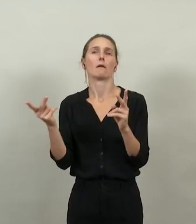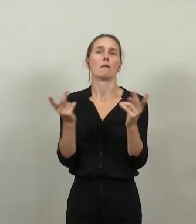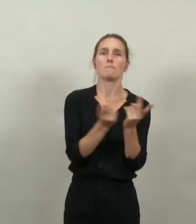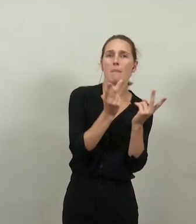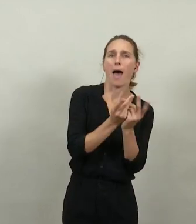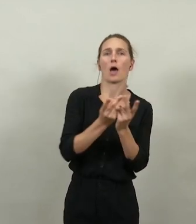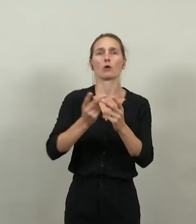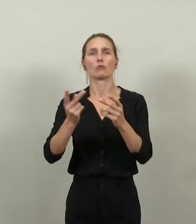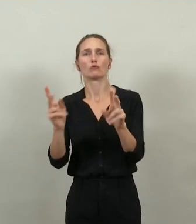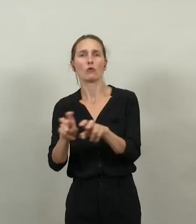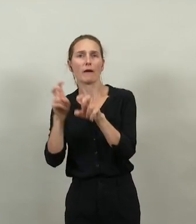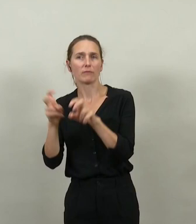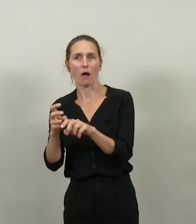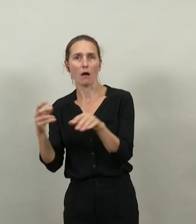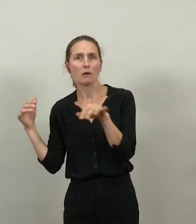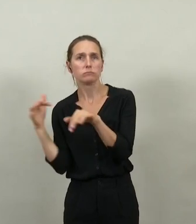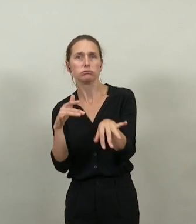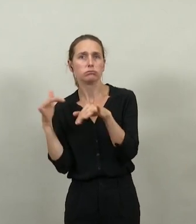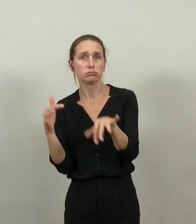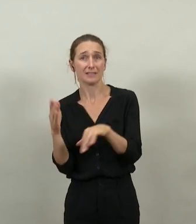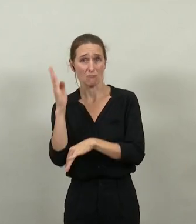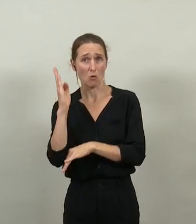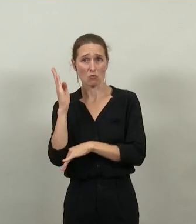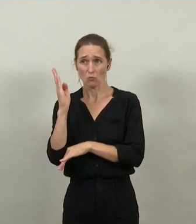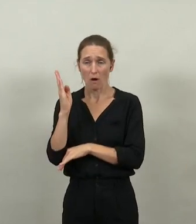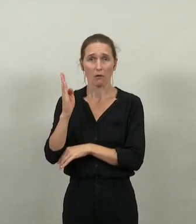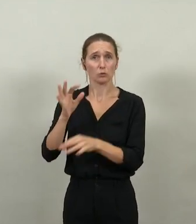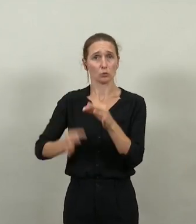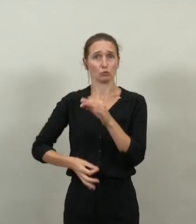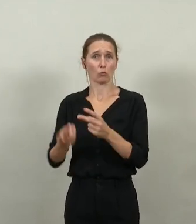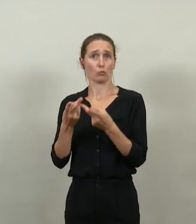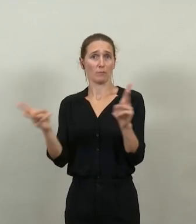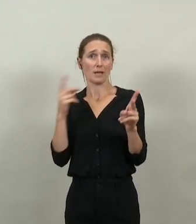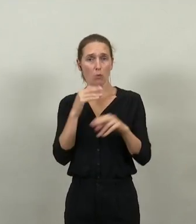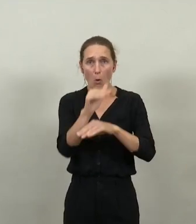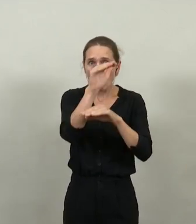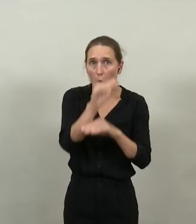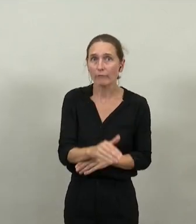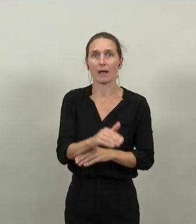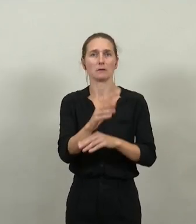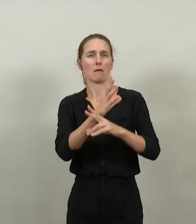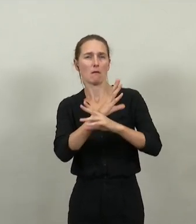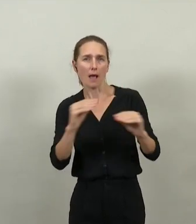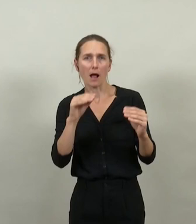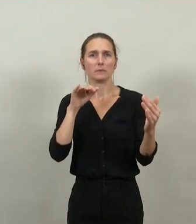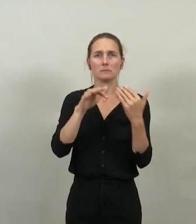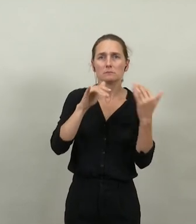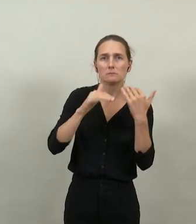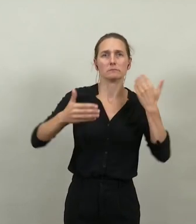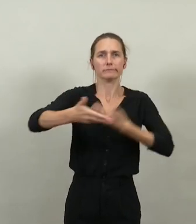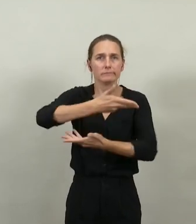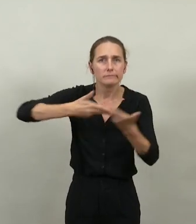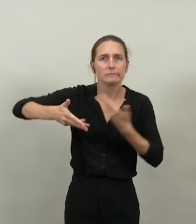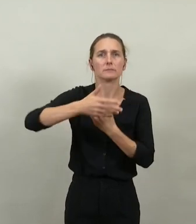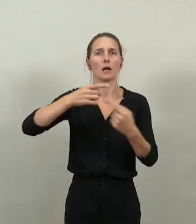ville de Grenoble nécessite des mesures d'ordre public visant à assurer la sécurité la tranquillité le bon ordre la circulation la protection des